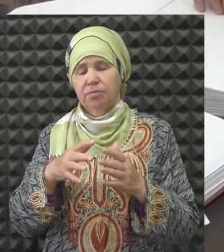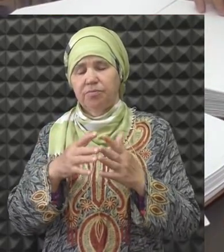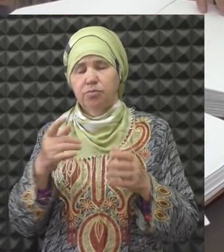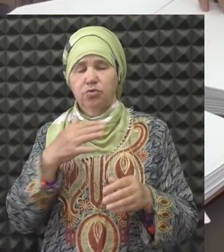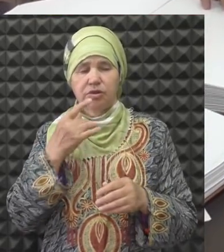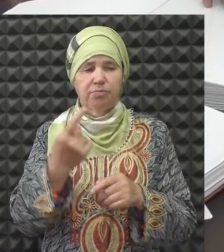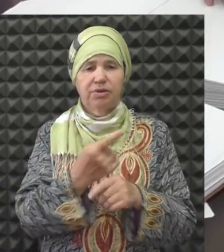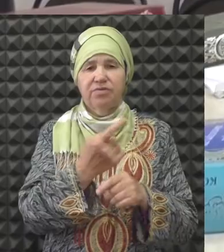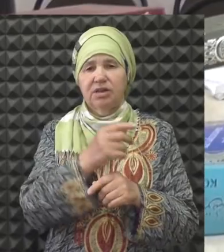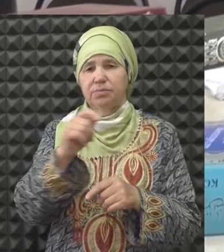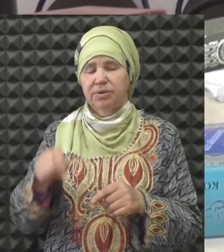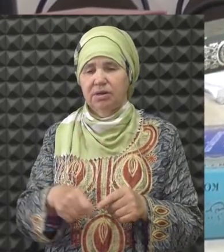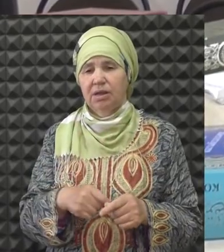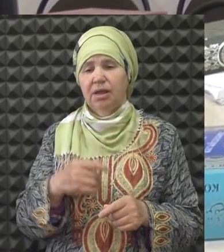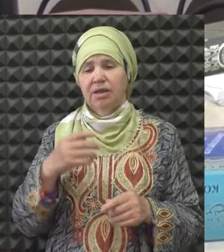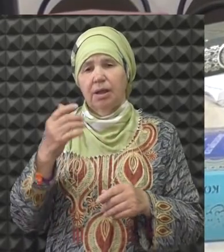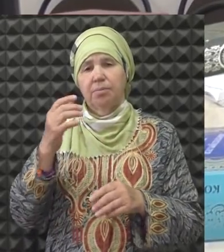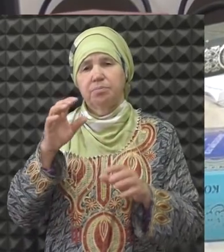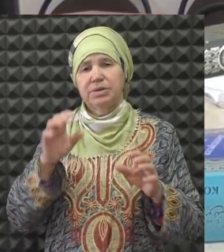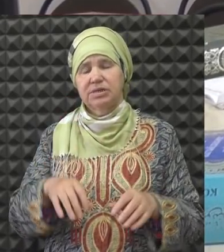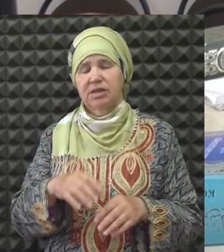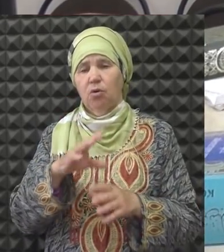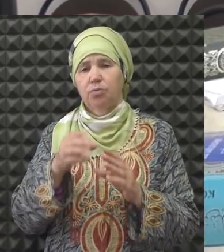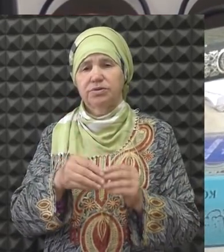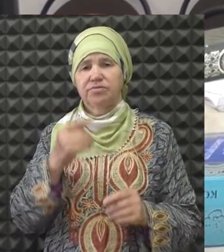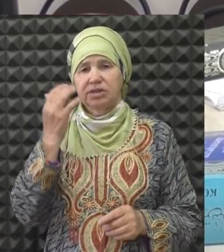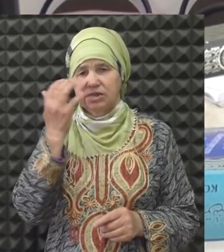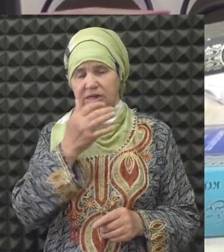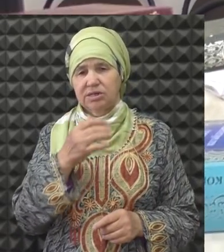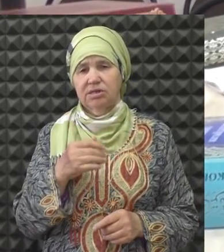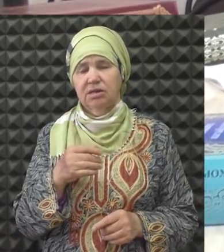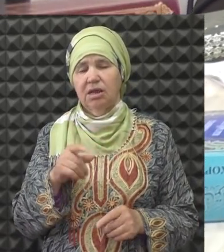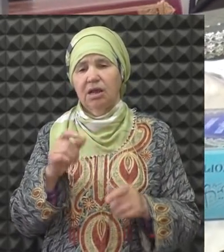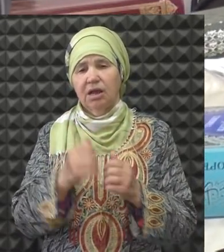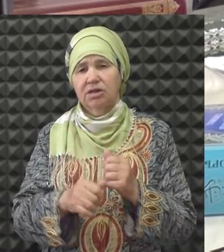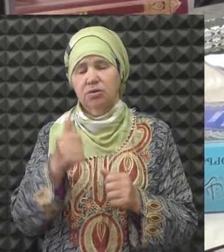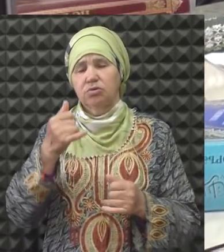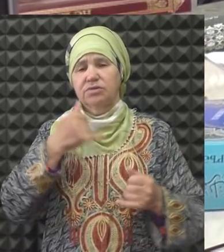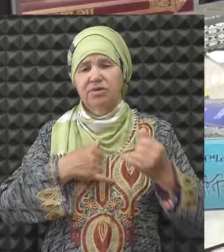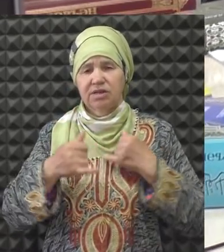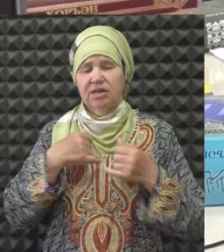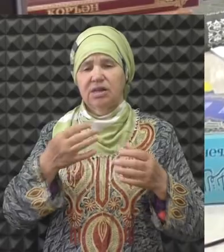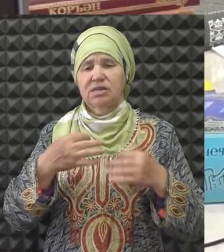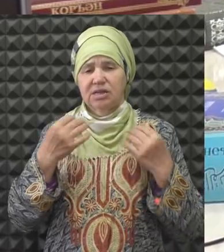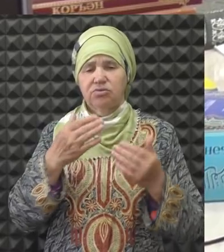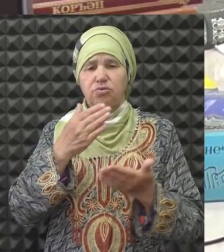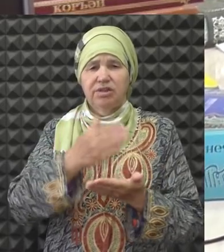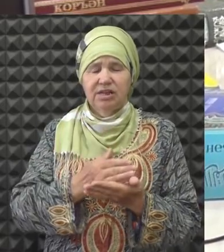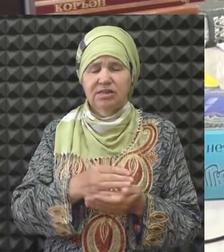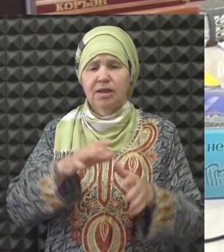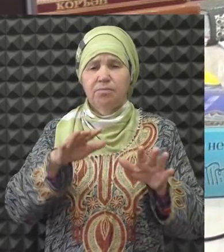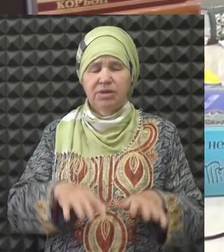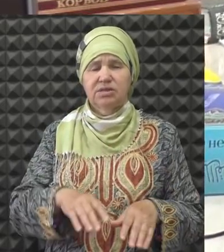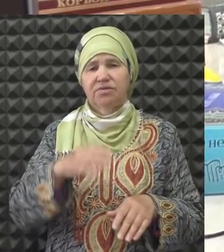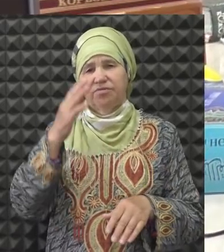Большинство из них в Ярдаме впервые. Я как председатель общества слепых в Гергельбском районе. Мне каждый год звонили, рассказывали, что